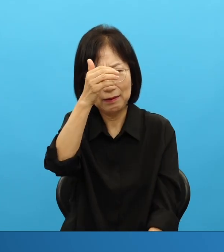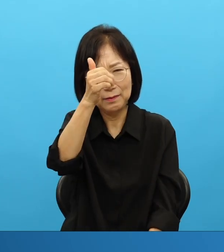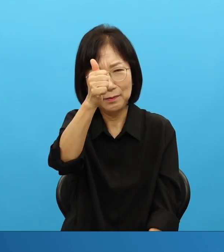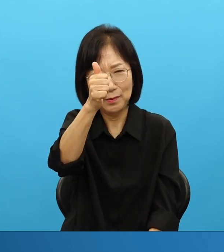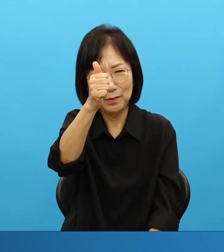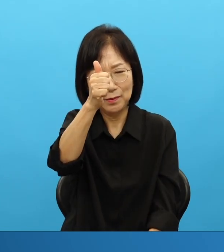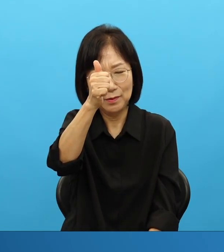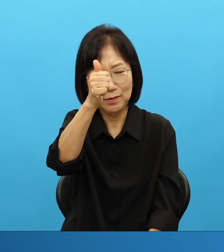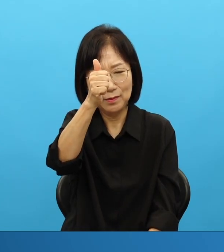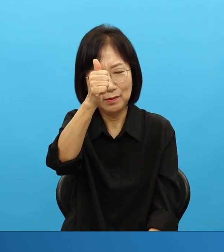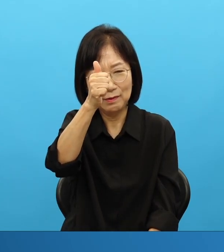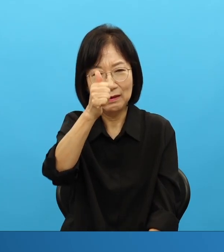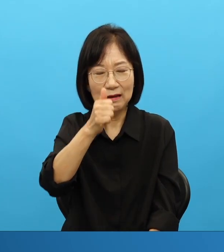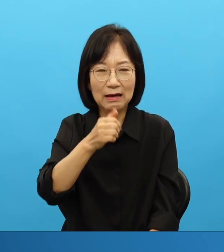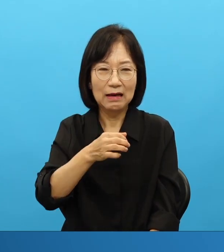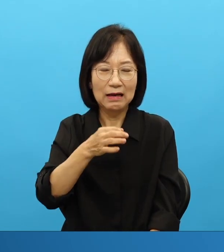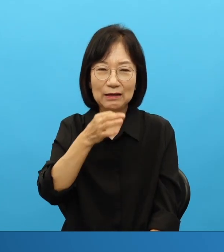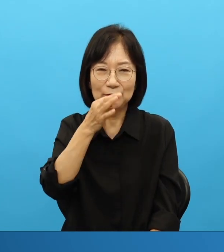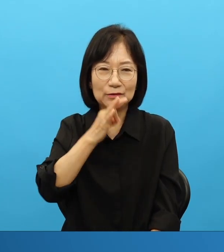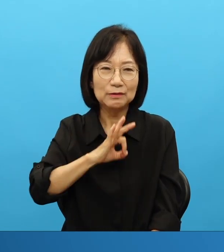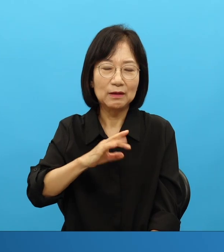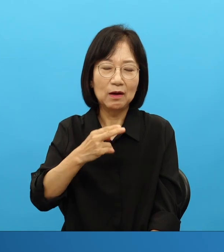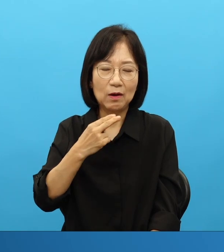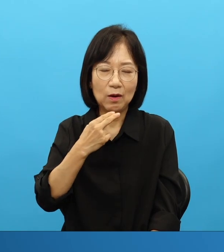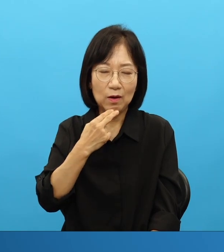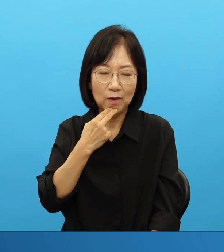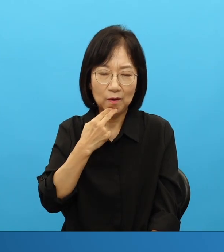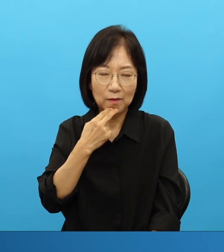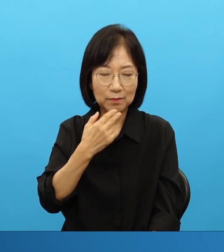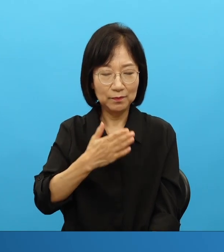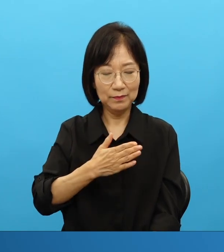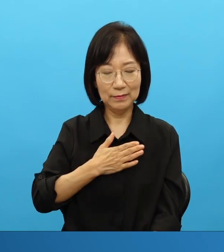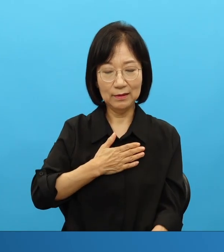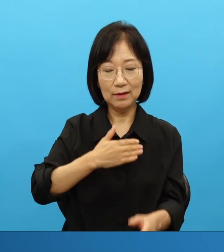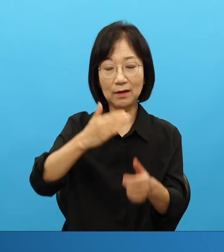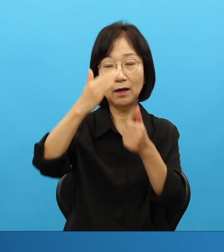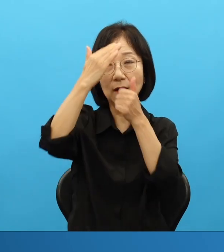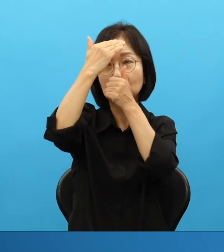모익한 날 부르셔서